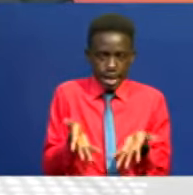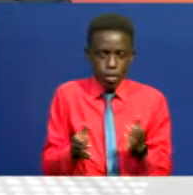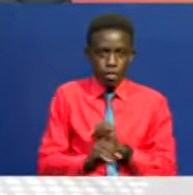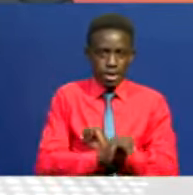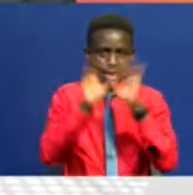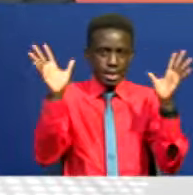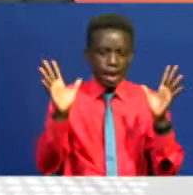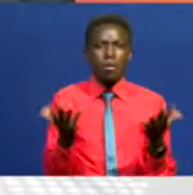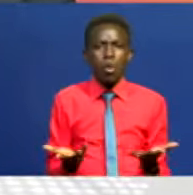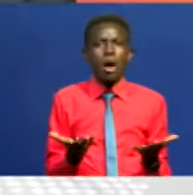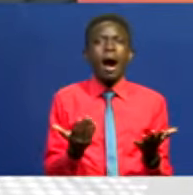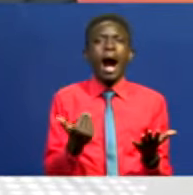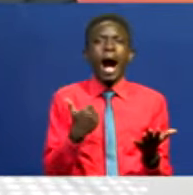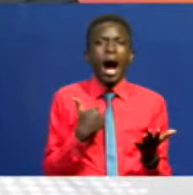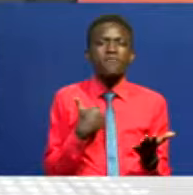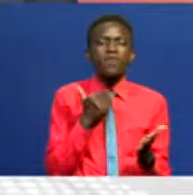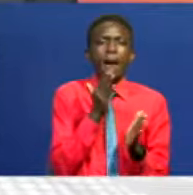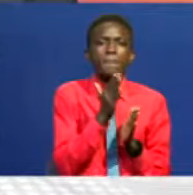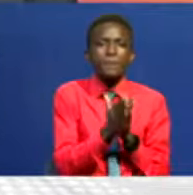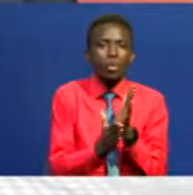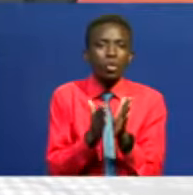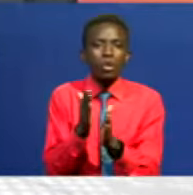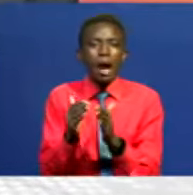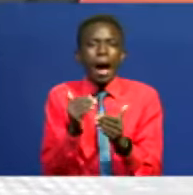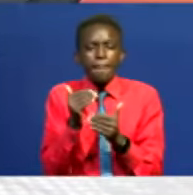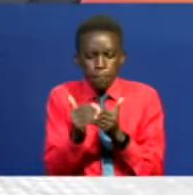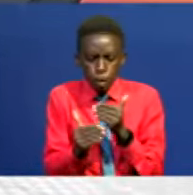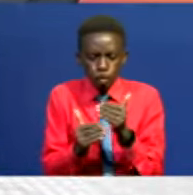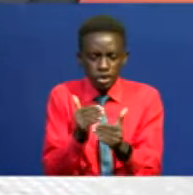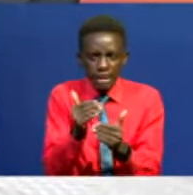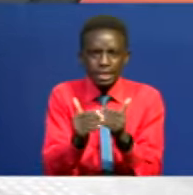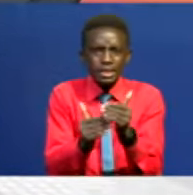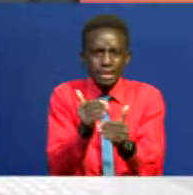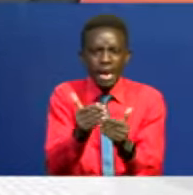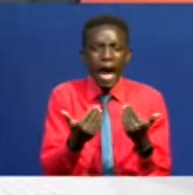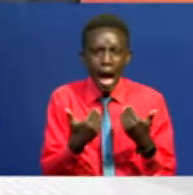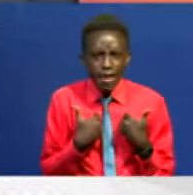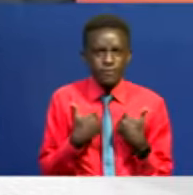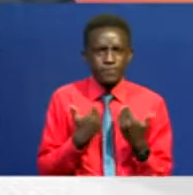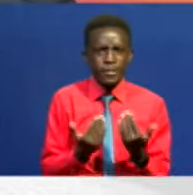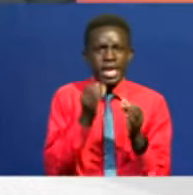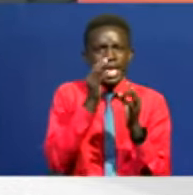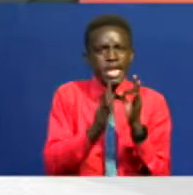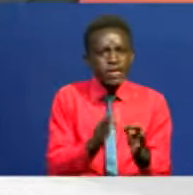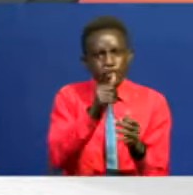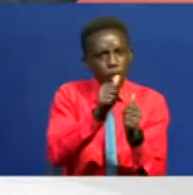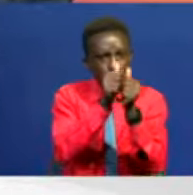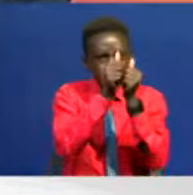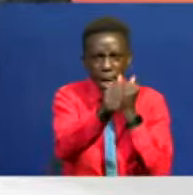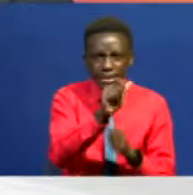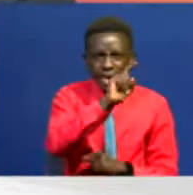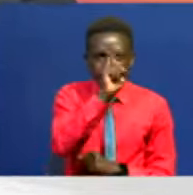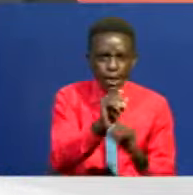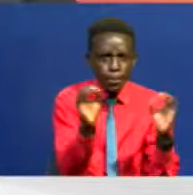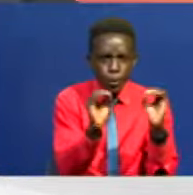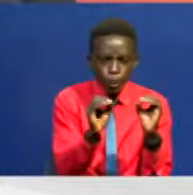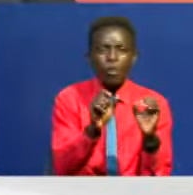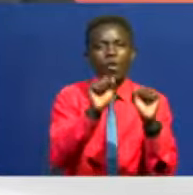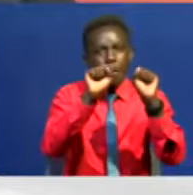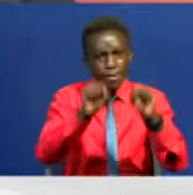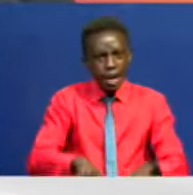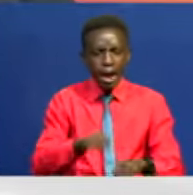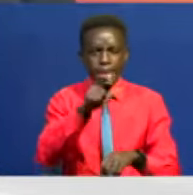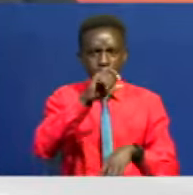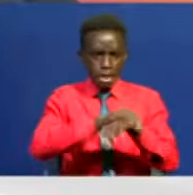is a process indeed. Unaweza anza chini hata kama huku kuu umepita. Kuna uwezekano utoke kama ulikuwa na alama ya